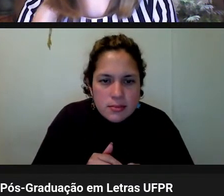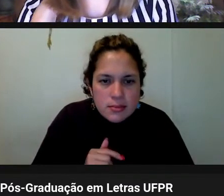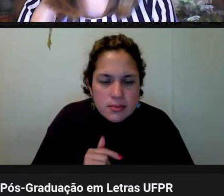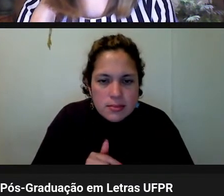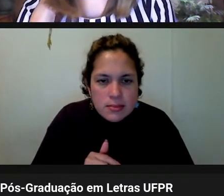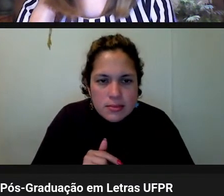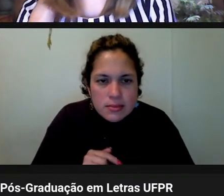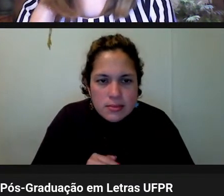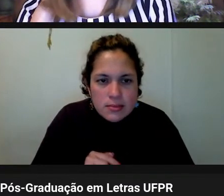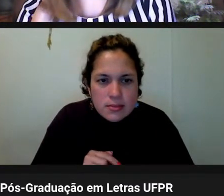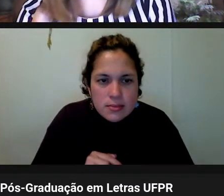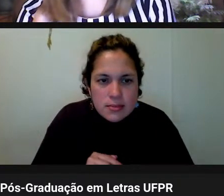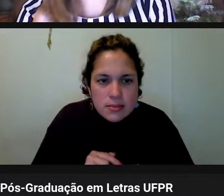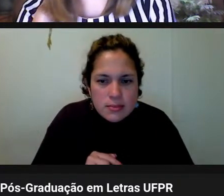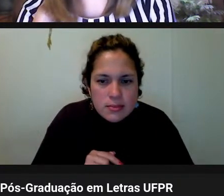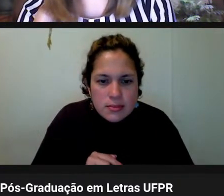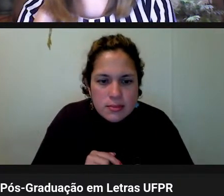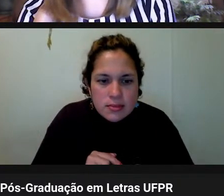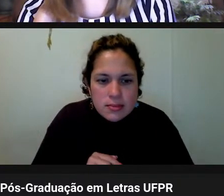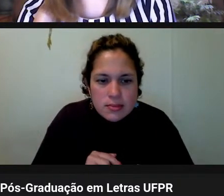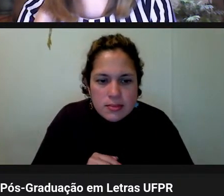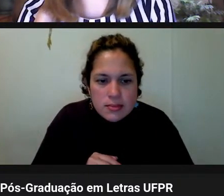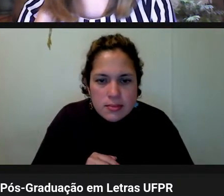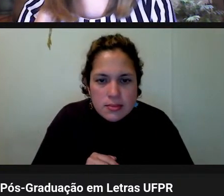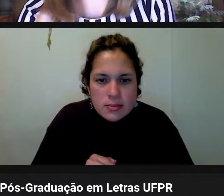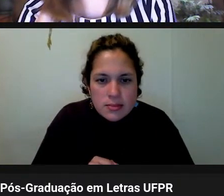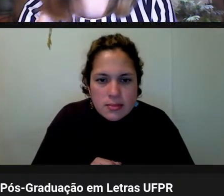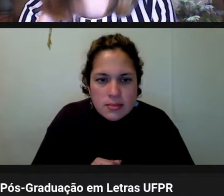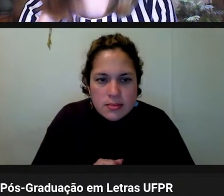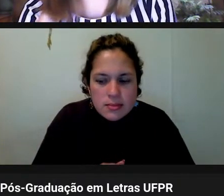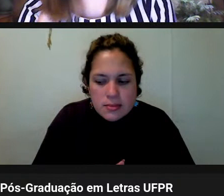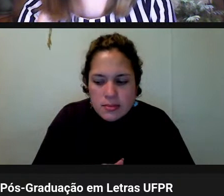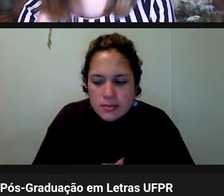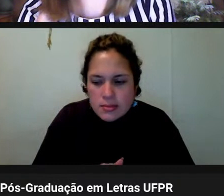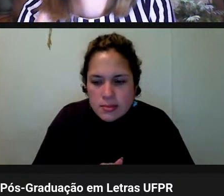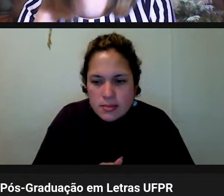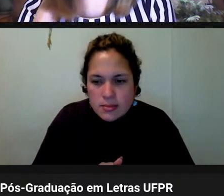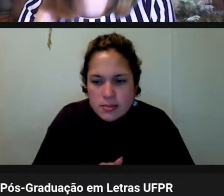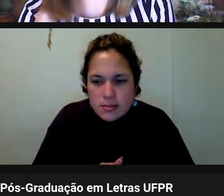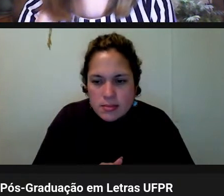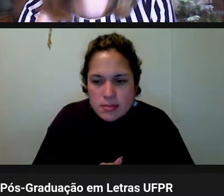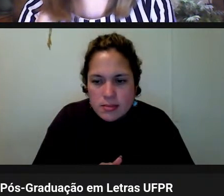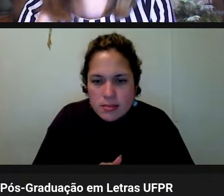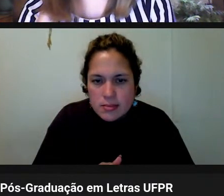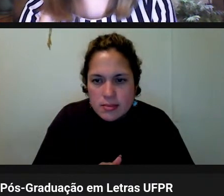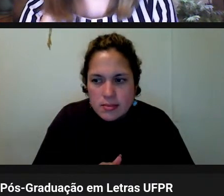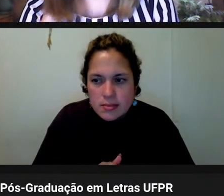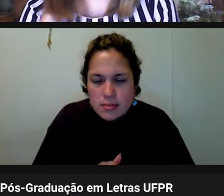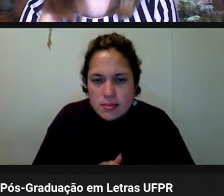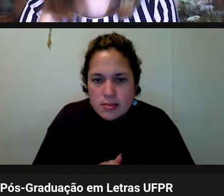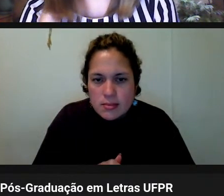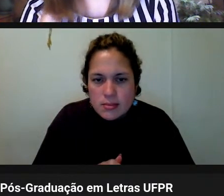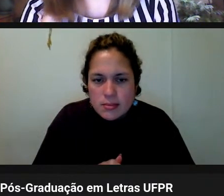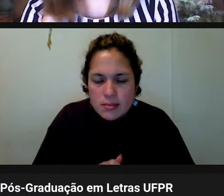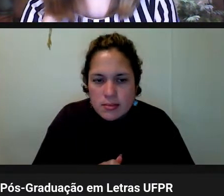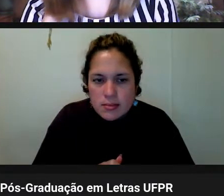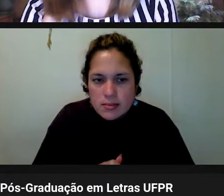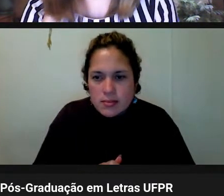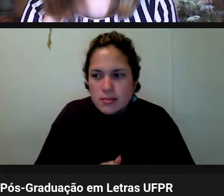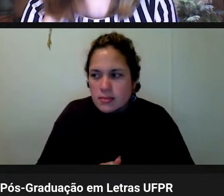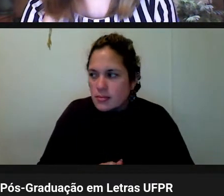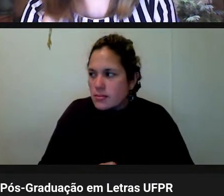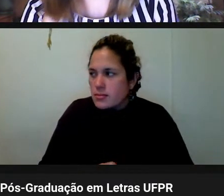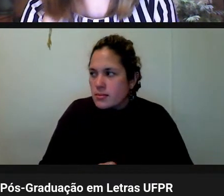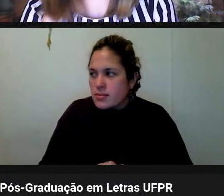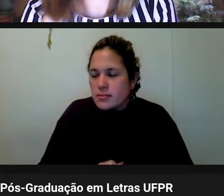z jakichś wpływów niemieckich na przykład, czy jakiegoś zapisu w języku niemieckim. I myślę, że pochodzi od